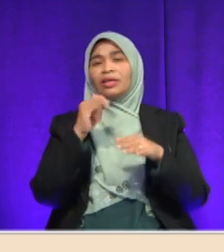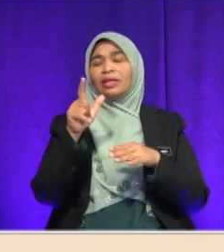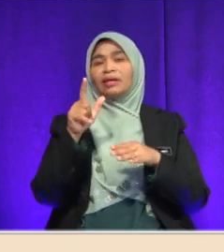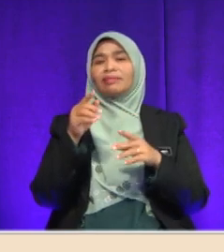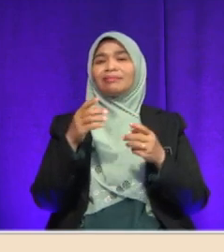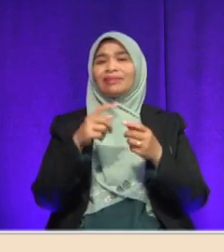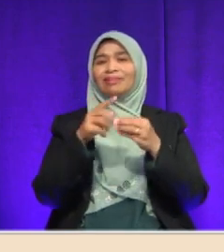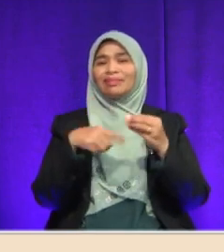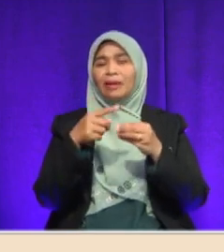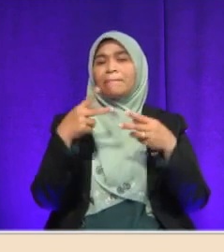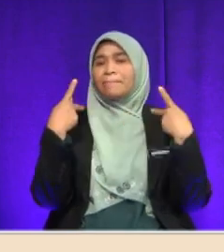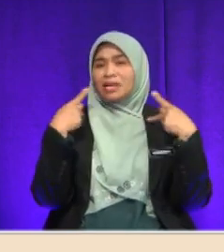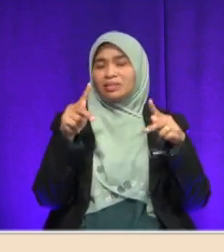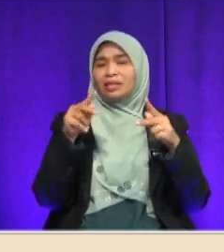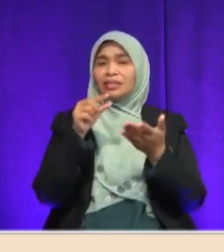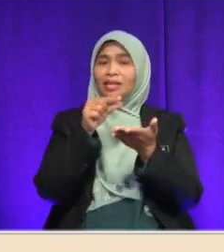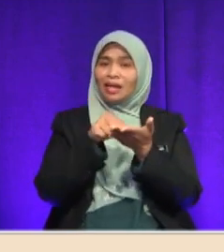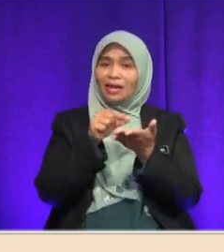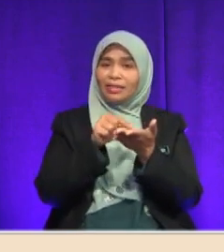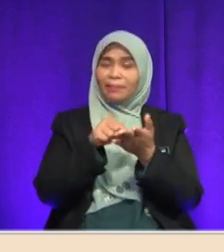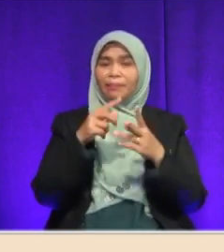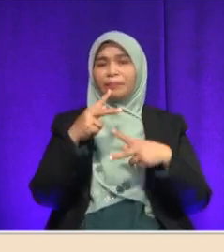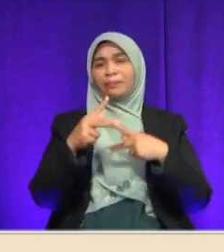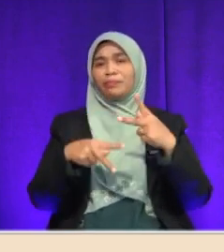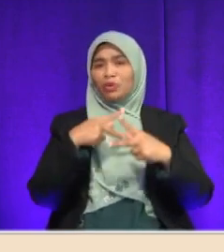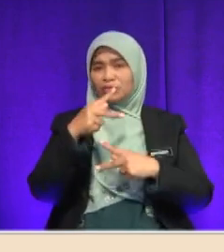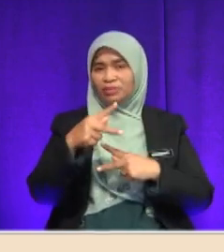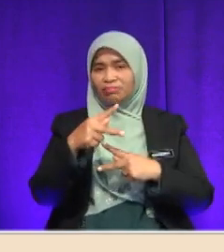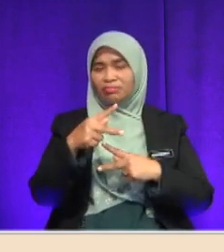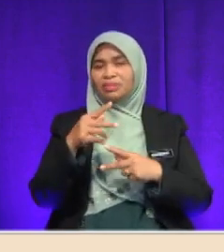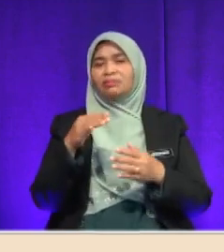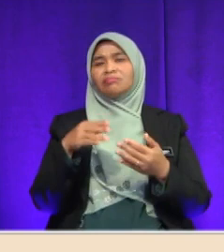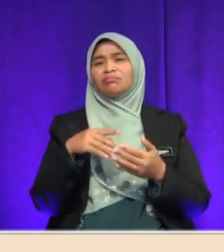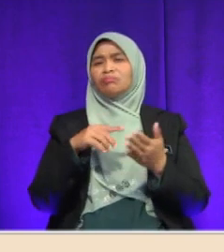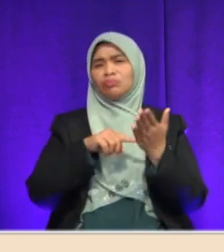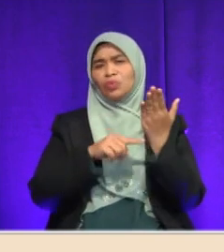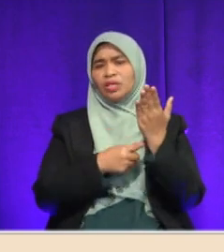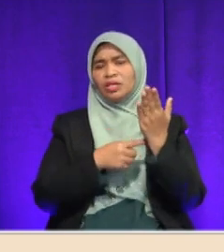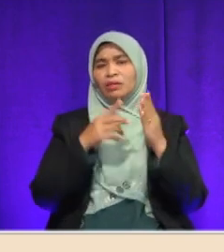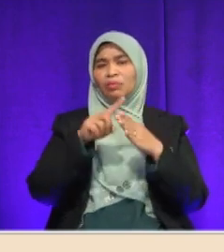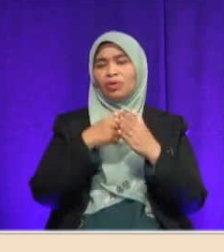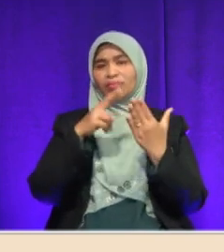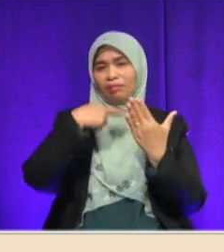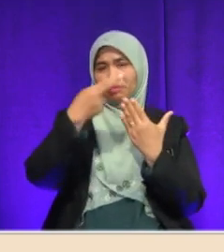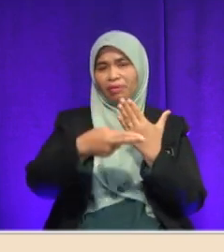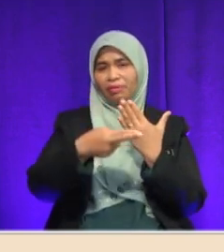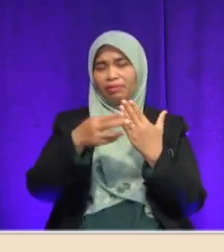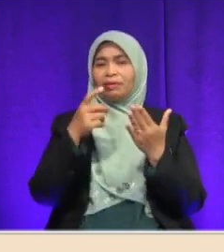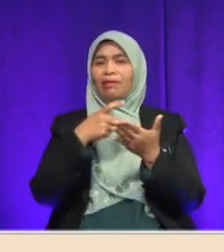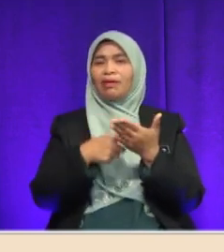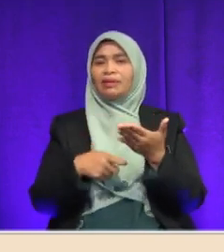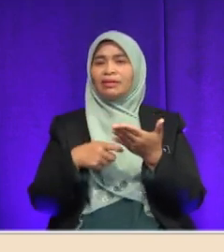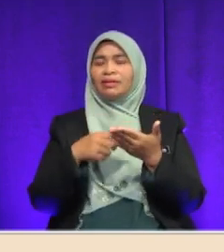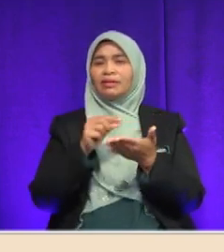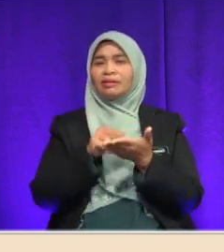proses. Semenjak bulan Ramadan, harga ayam masih lagi tinggi dijangkakan berterusan. Okay,